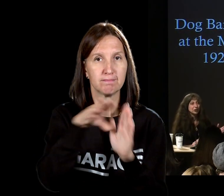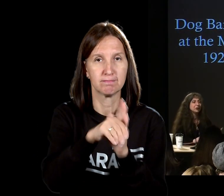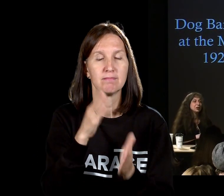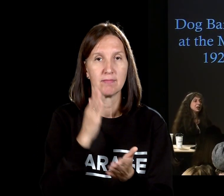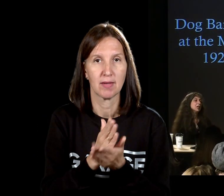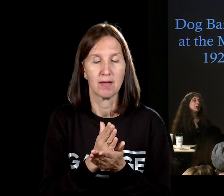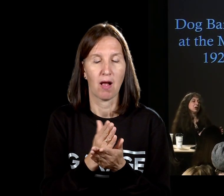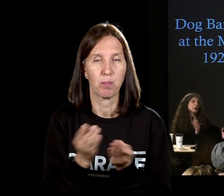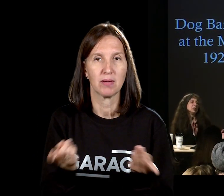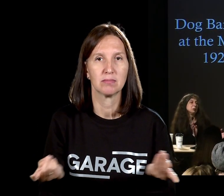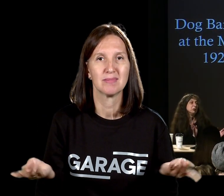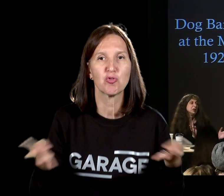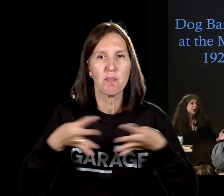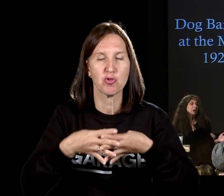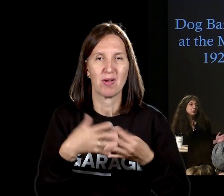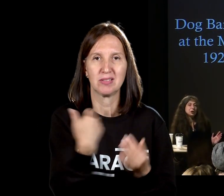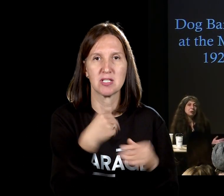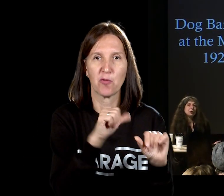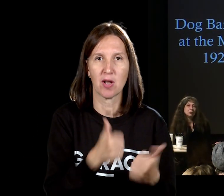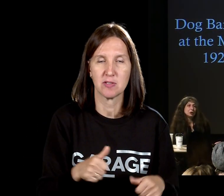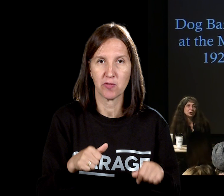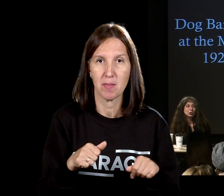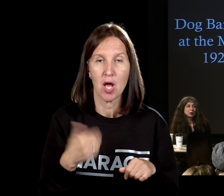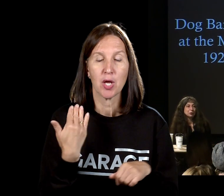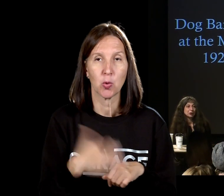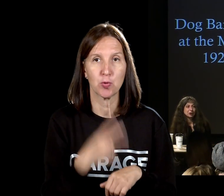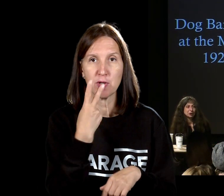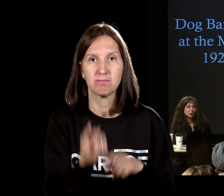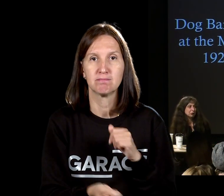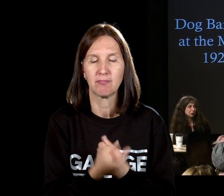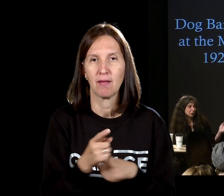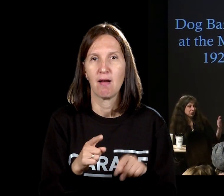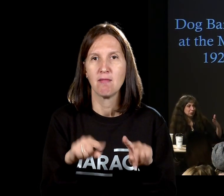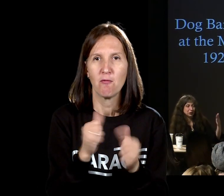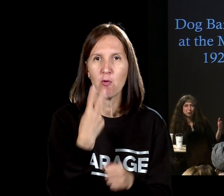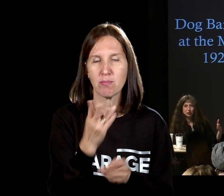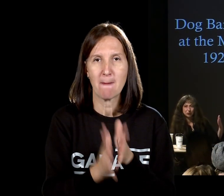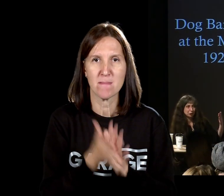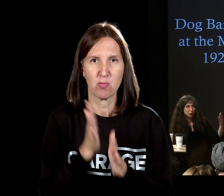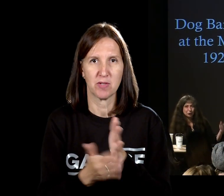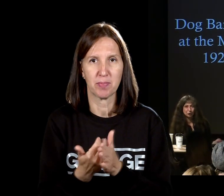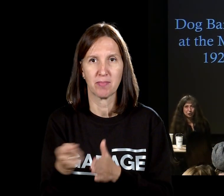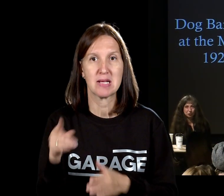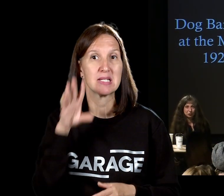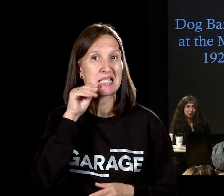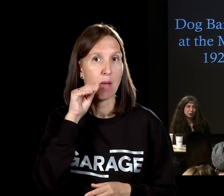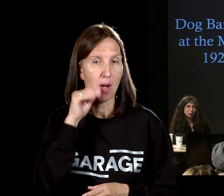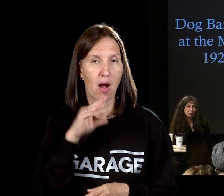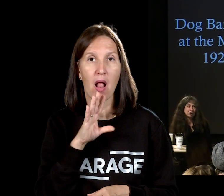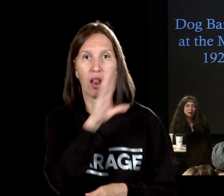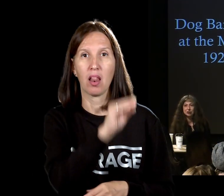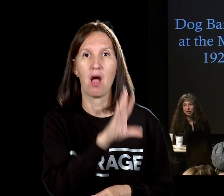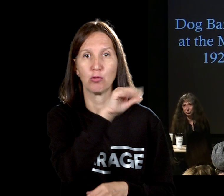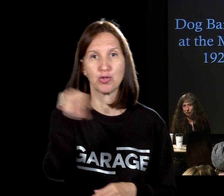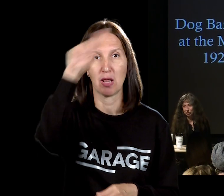к фигуративности, где возникают такие почти мультипликационные персонажи, да, вот эта вот самая собака, лающая на луну, это